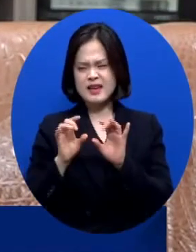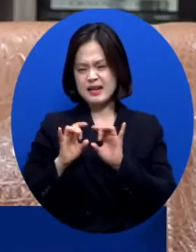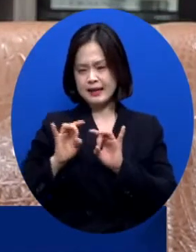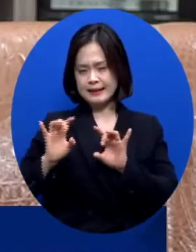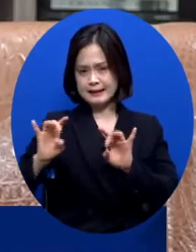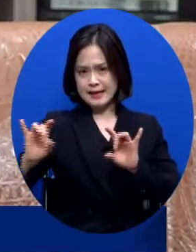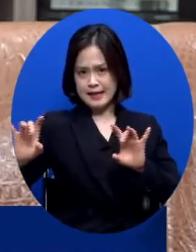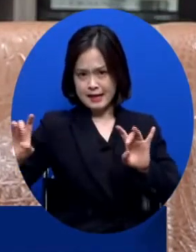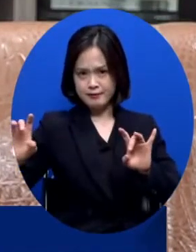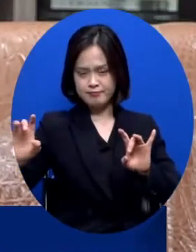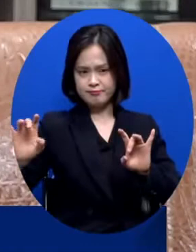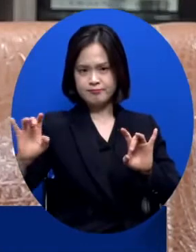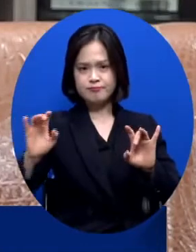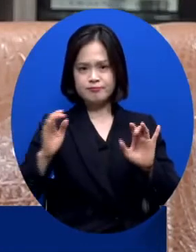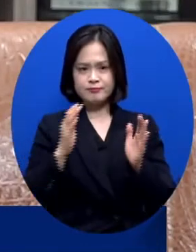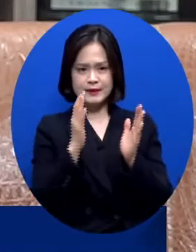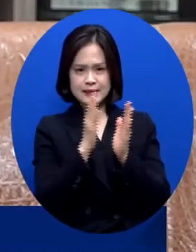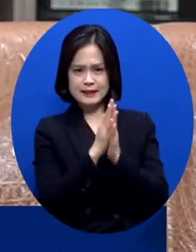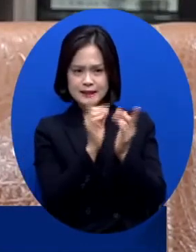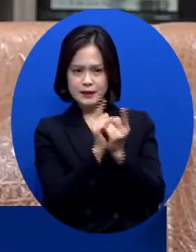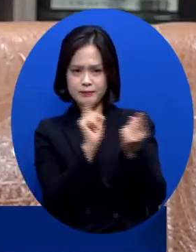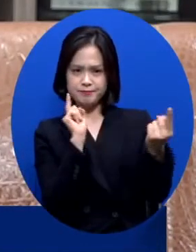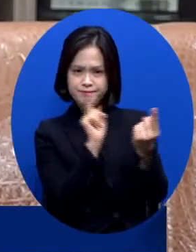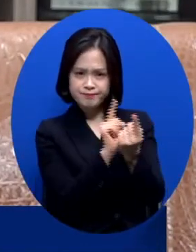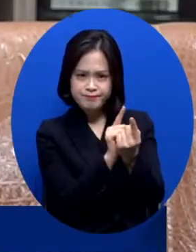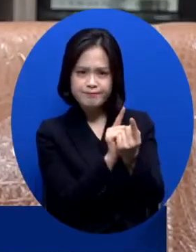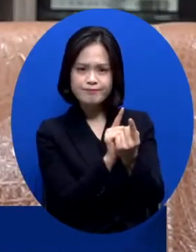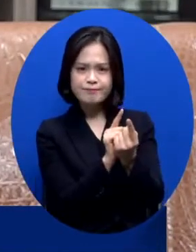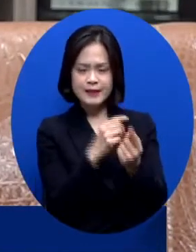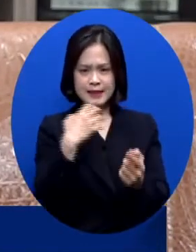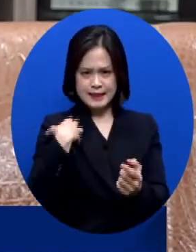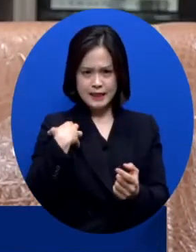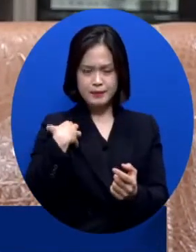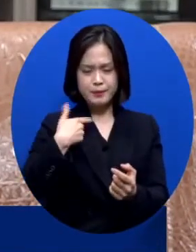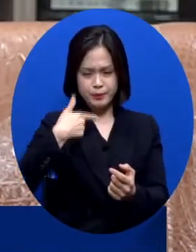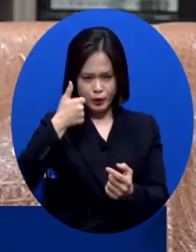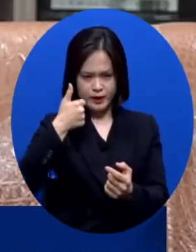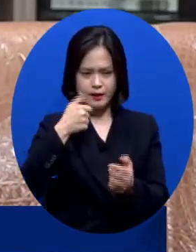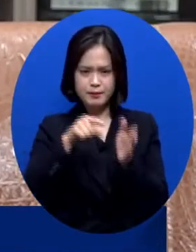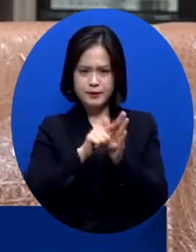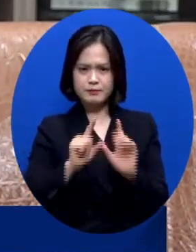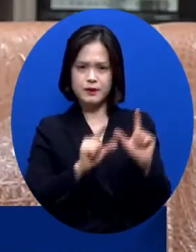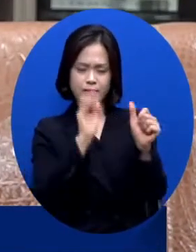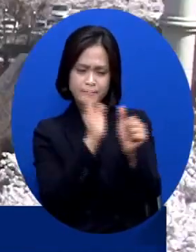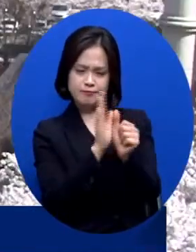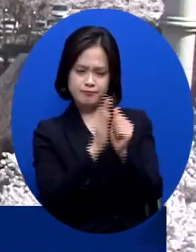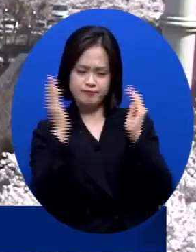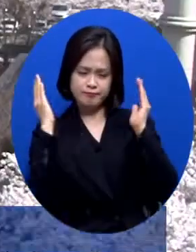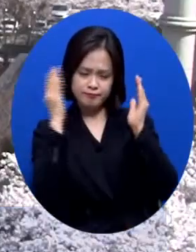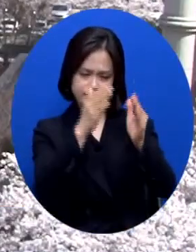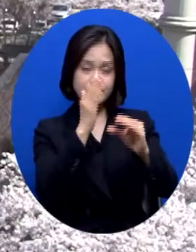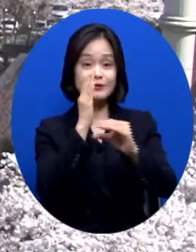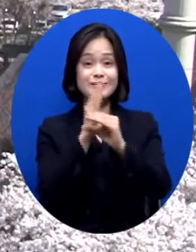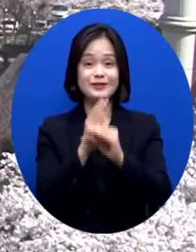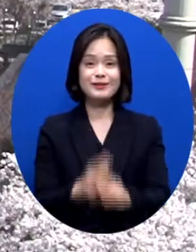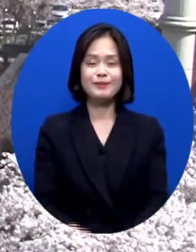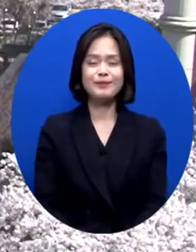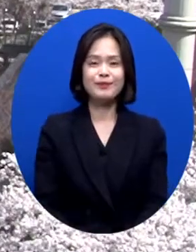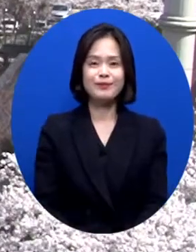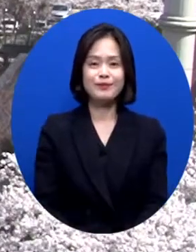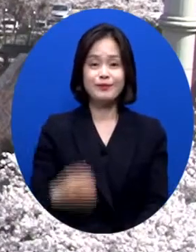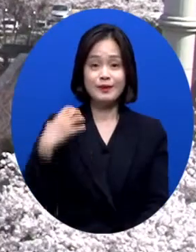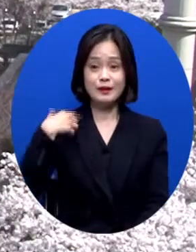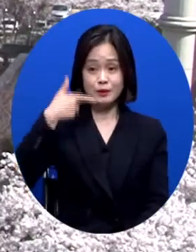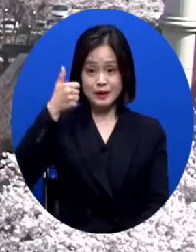교회의 담임목사 처럼 이렇게 책의 목회를 한다 라는 마음으로 되지 에 올린 하고 있어요 규 목자님 제의